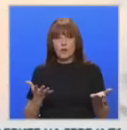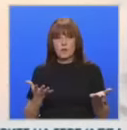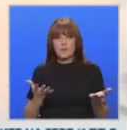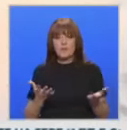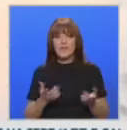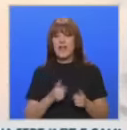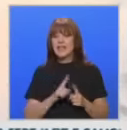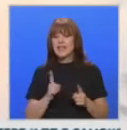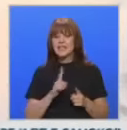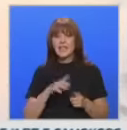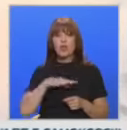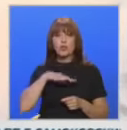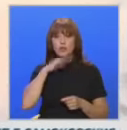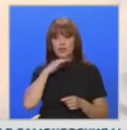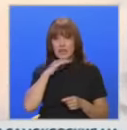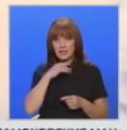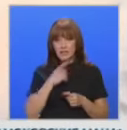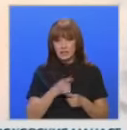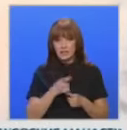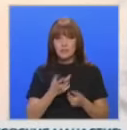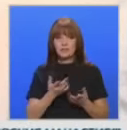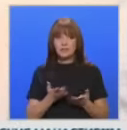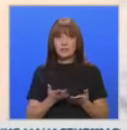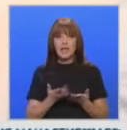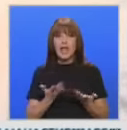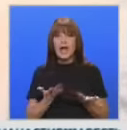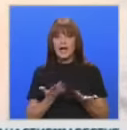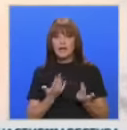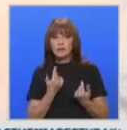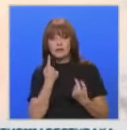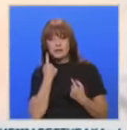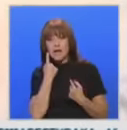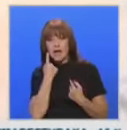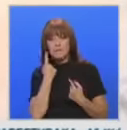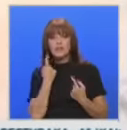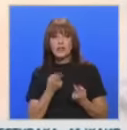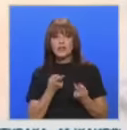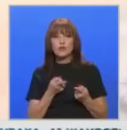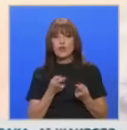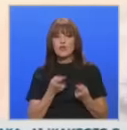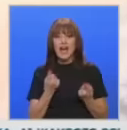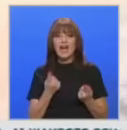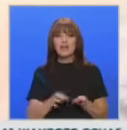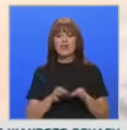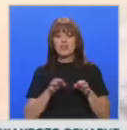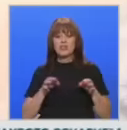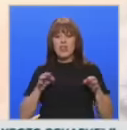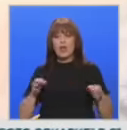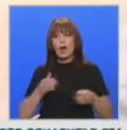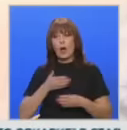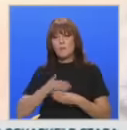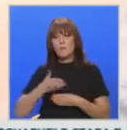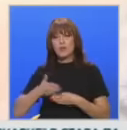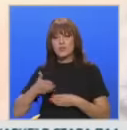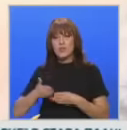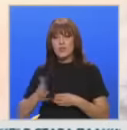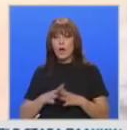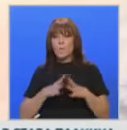крайно недостатъчни, особено за мащабите на това явление, а и като имаме в предвид, както казахме, че това е един дълъг процес, това означава, че много от